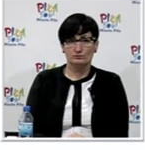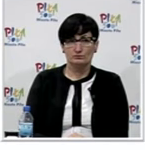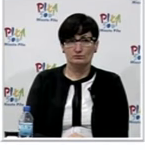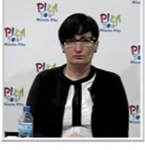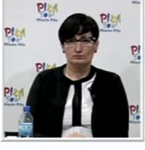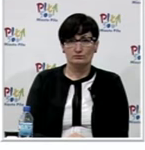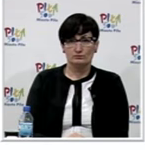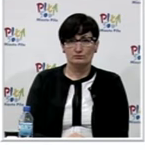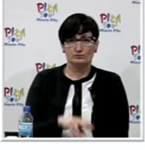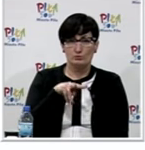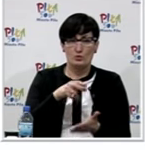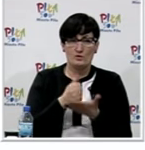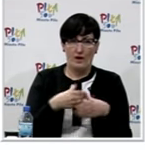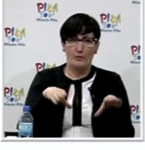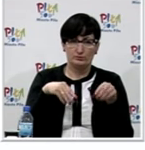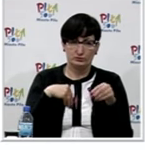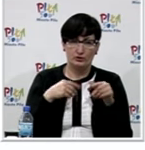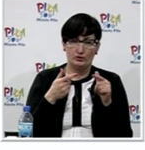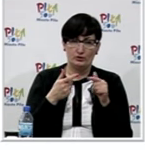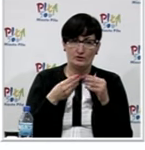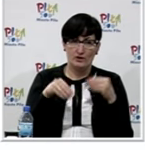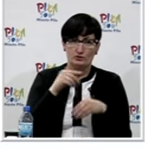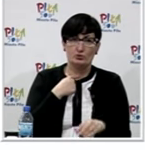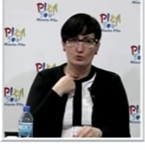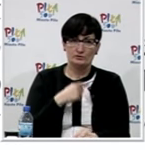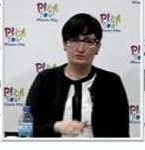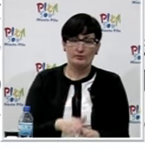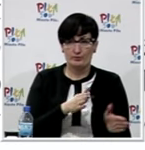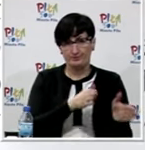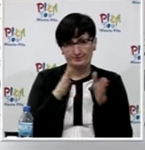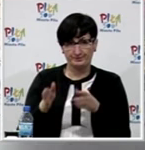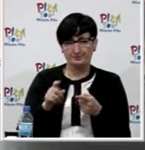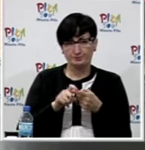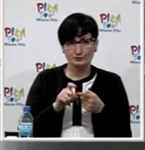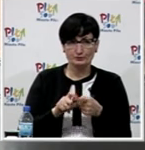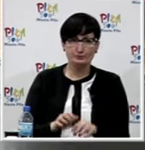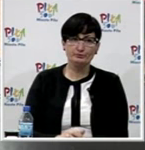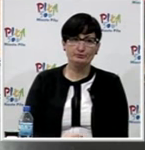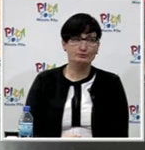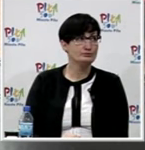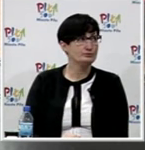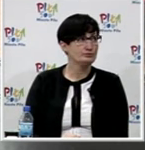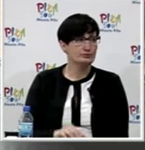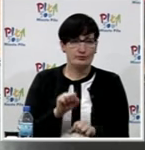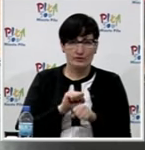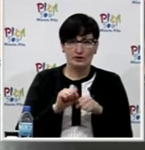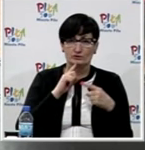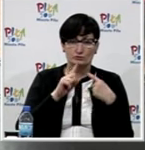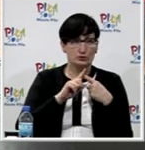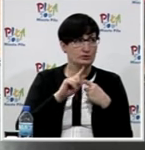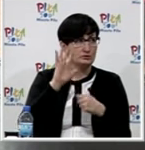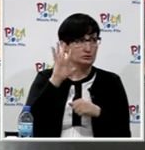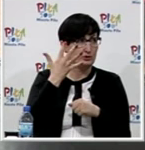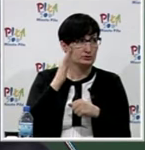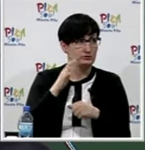Stwierdzam, że uchwała została przyjęta jednomyślnie. Przed nami kolejny punkt porządku obrad. Jest to punkt 5.